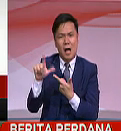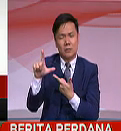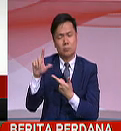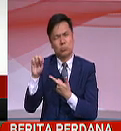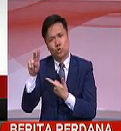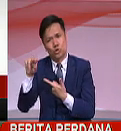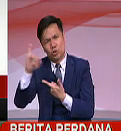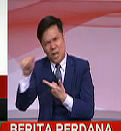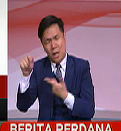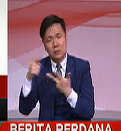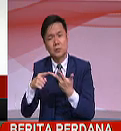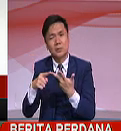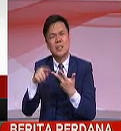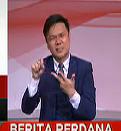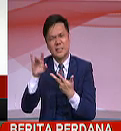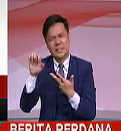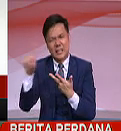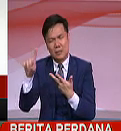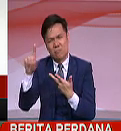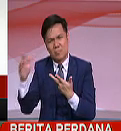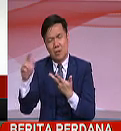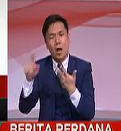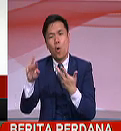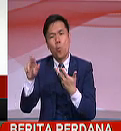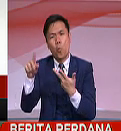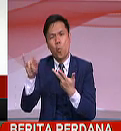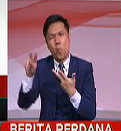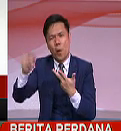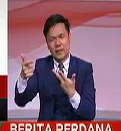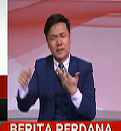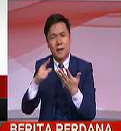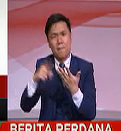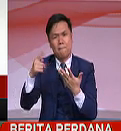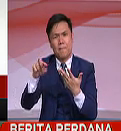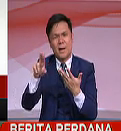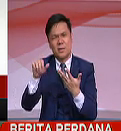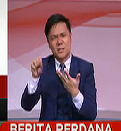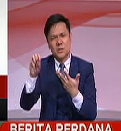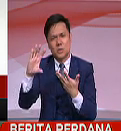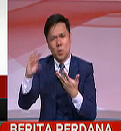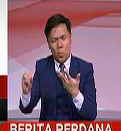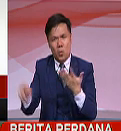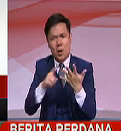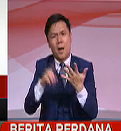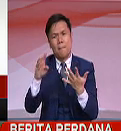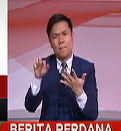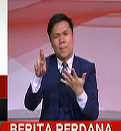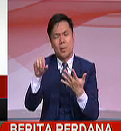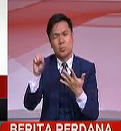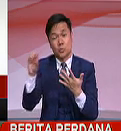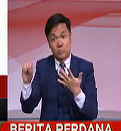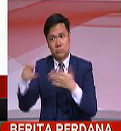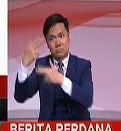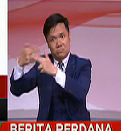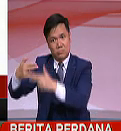Yadah, Salib Mura, Radeng Abuh Sambas Parisko dan Basarun Arok.